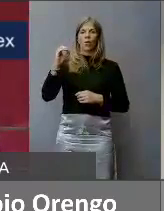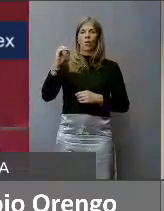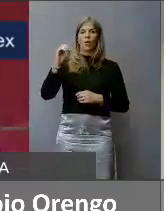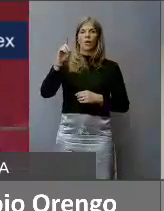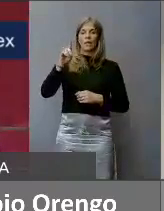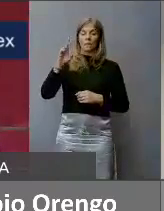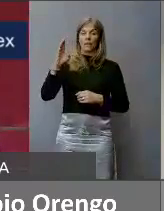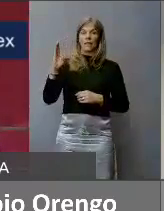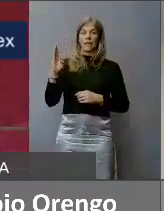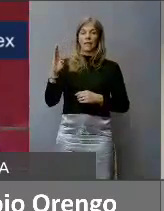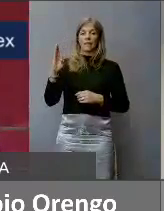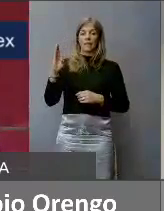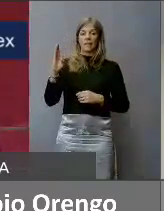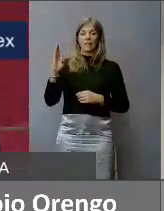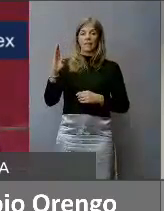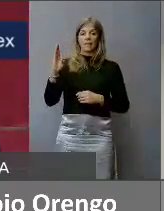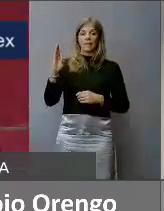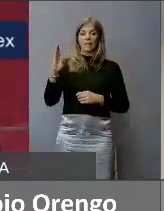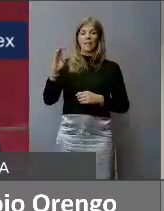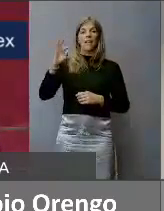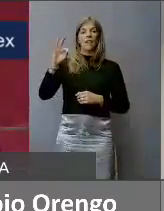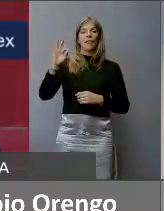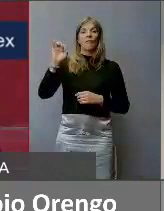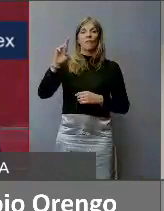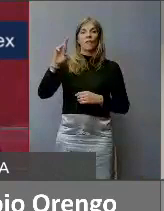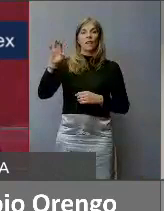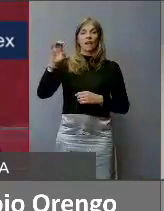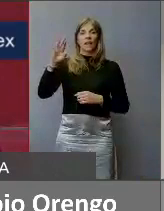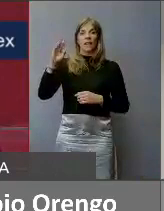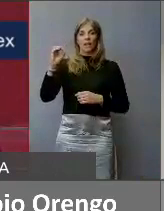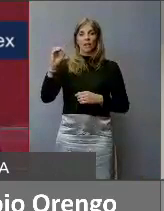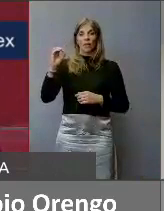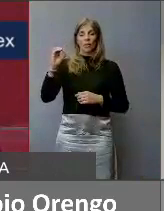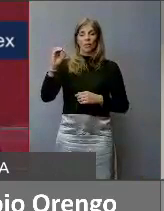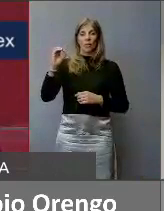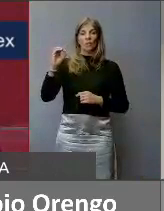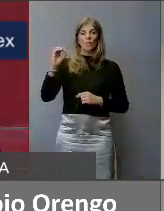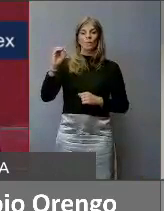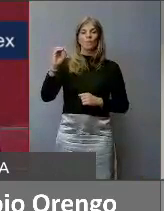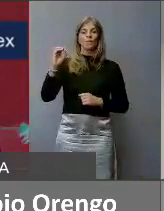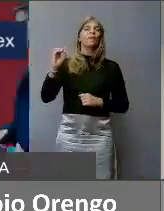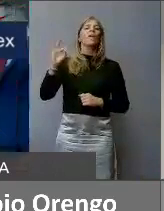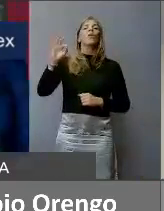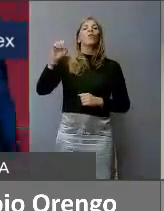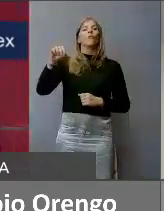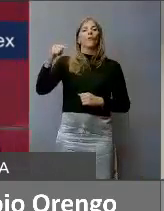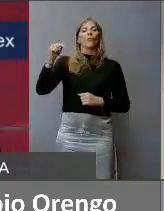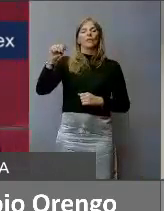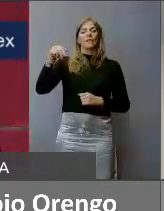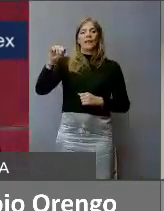de benedictis però presente fontana